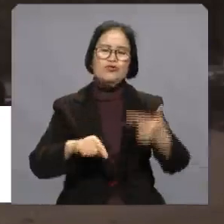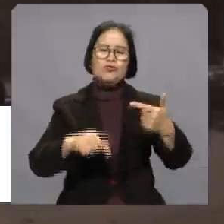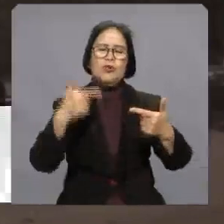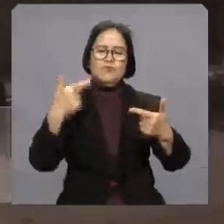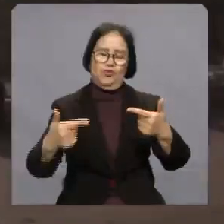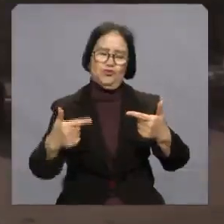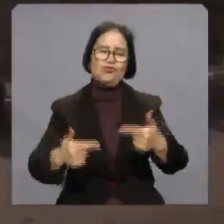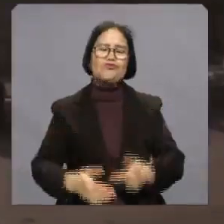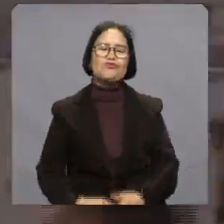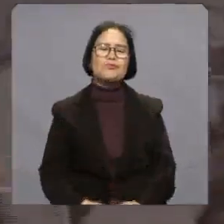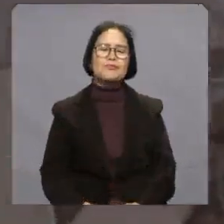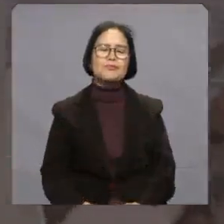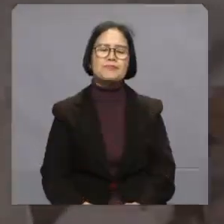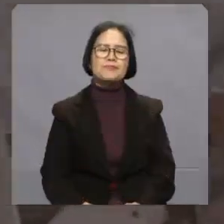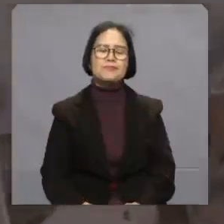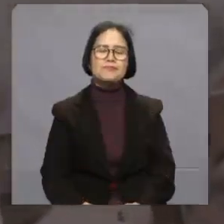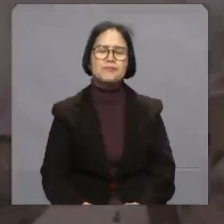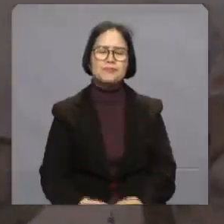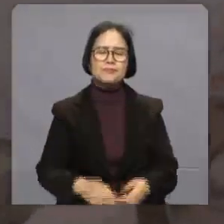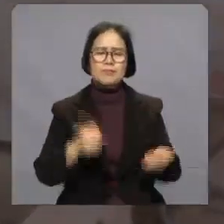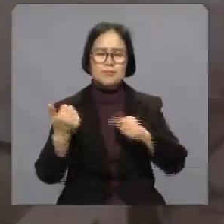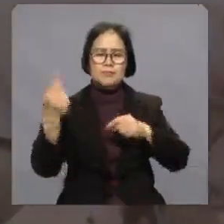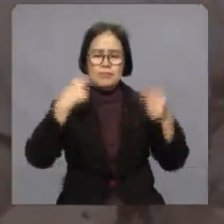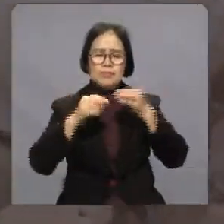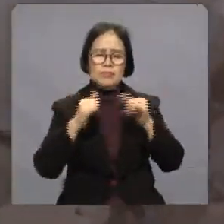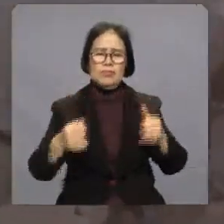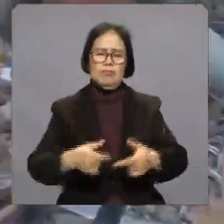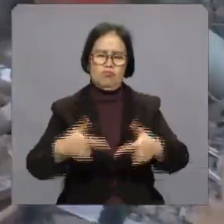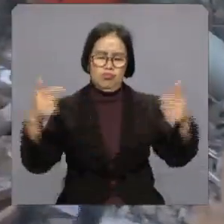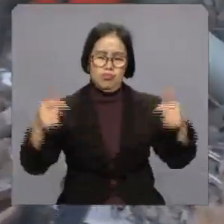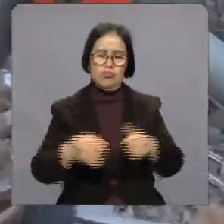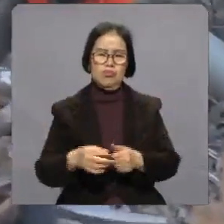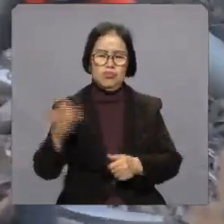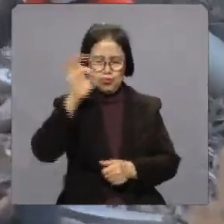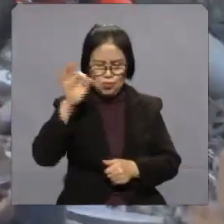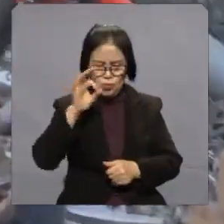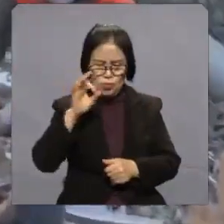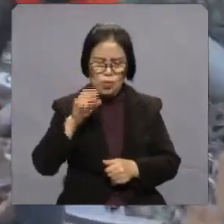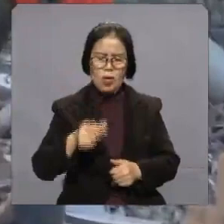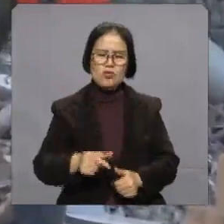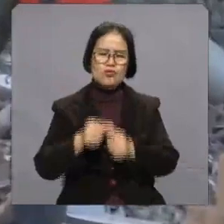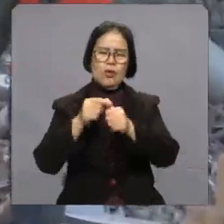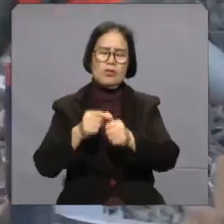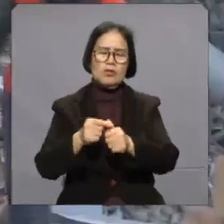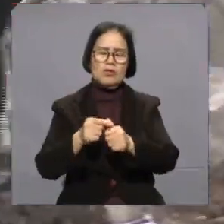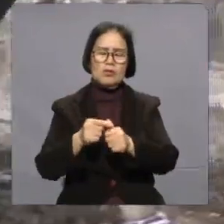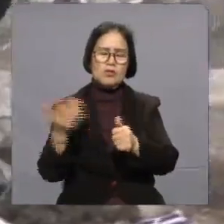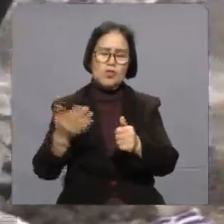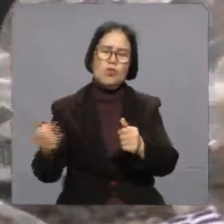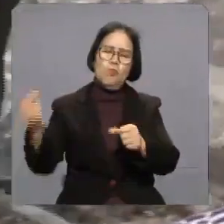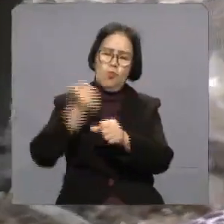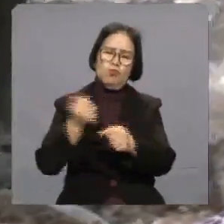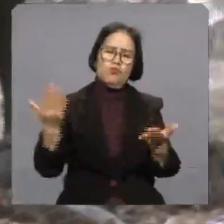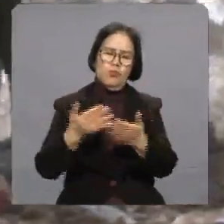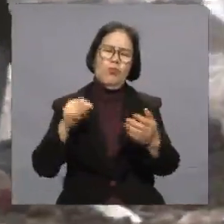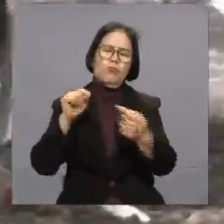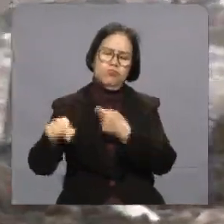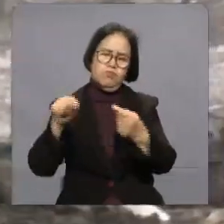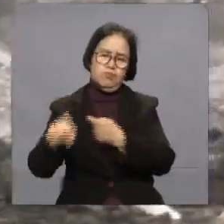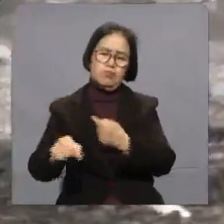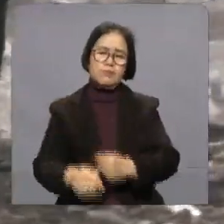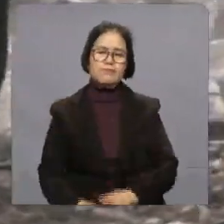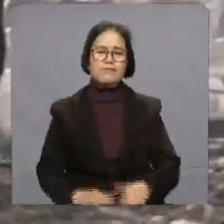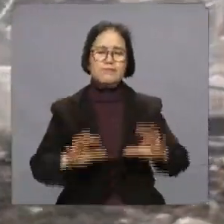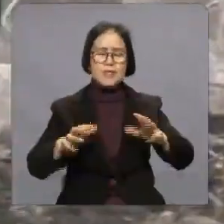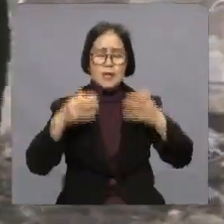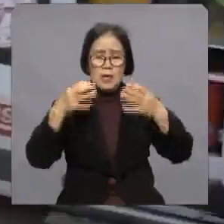6.6에 달했습니다. 사상자가 끊이지 않는 가운데 구조와 수색 등 복구 작업도 차질을 빚는 상황.